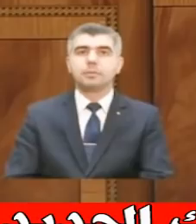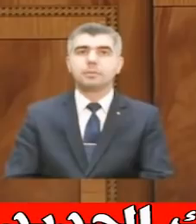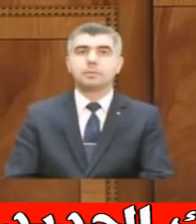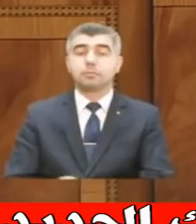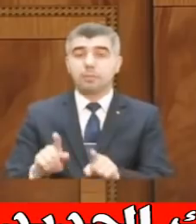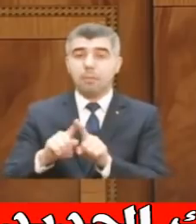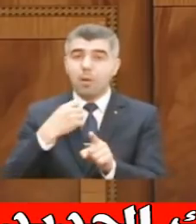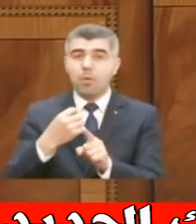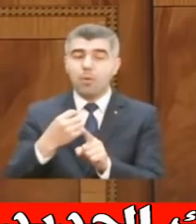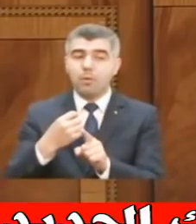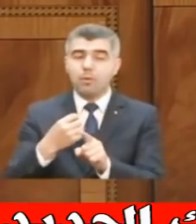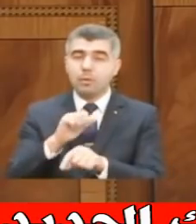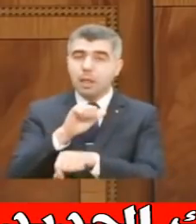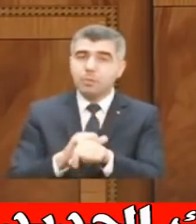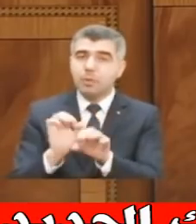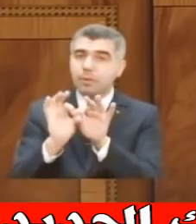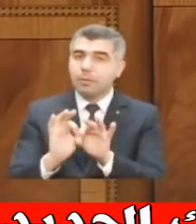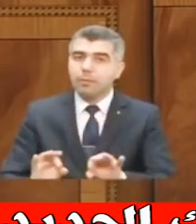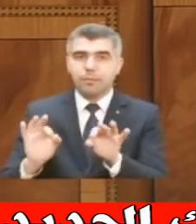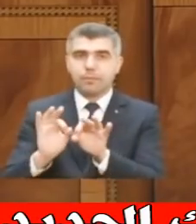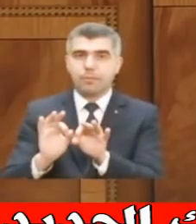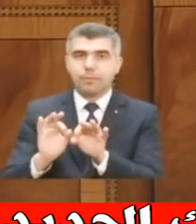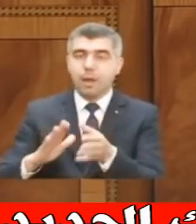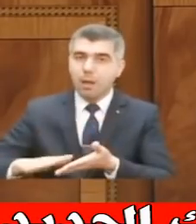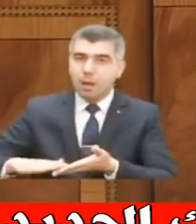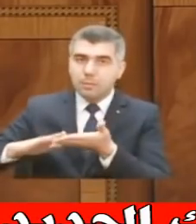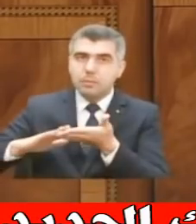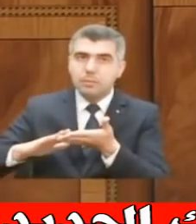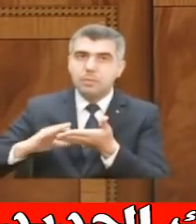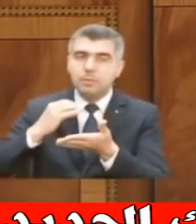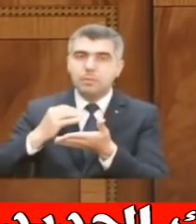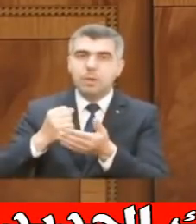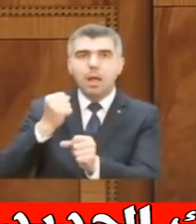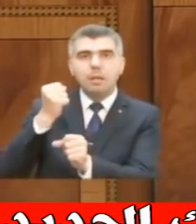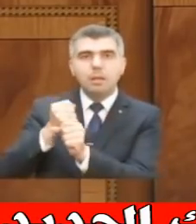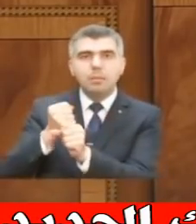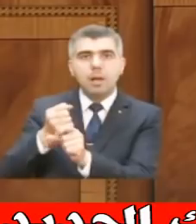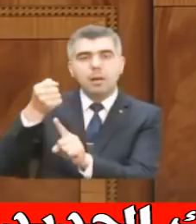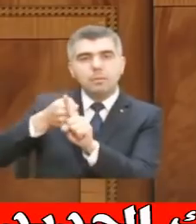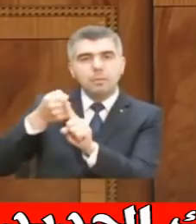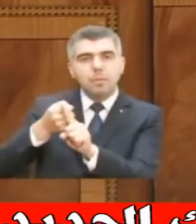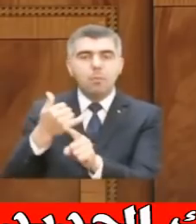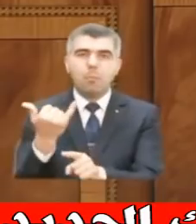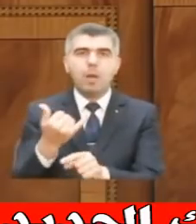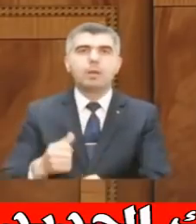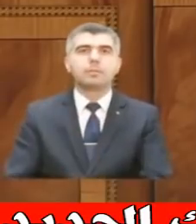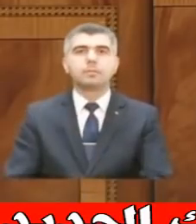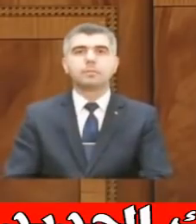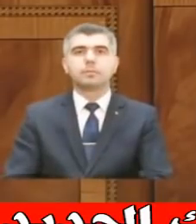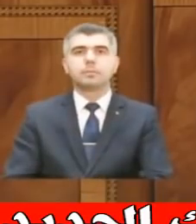ينتظر رعاية ووضع اعتباري لعطائه وإبداعه، خصوصاً